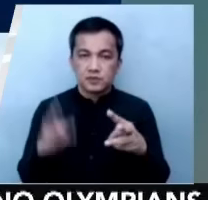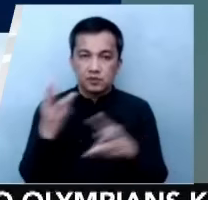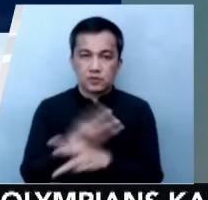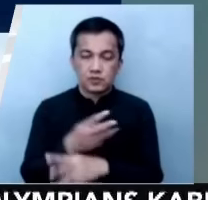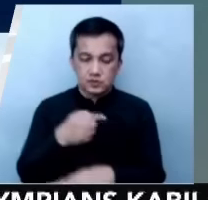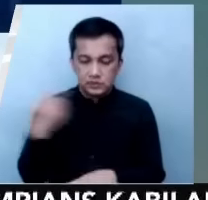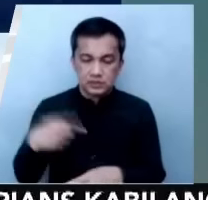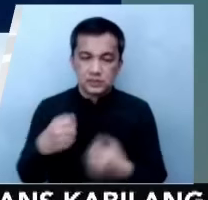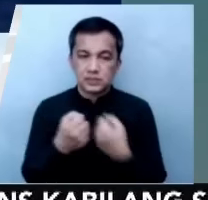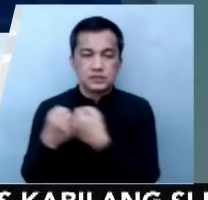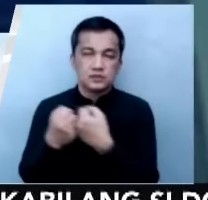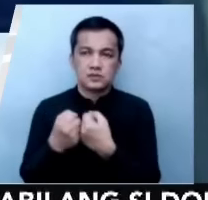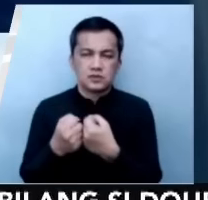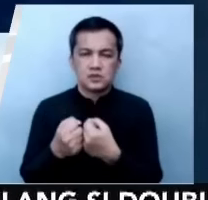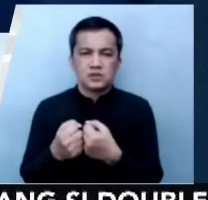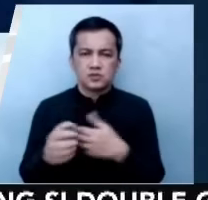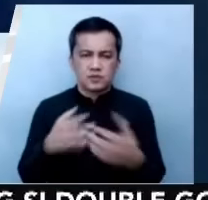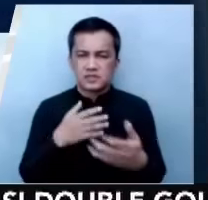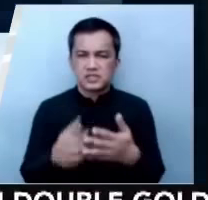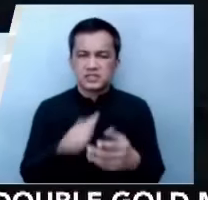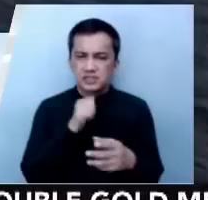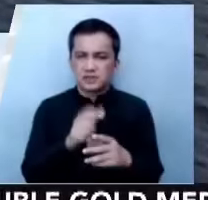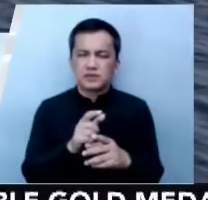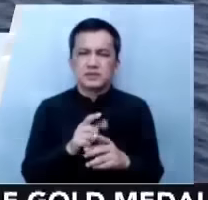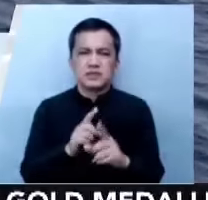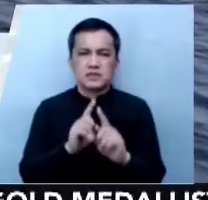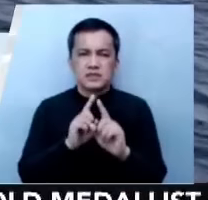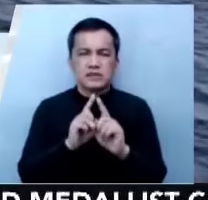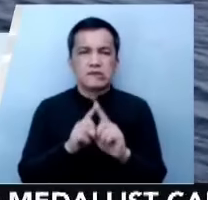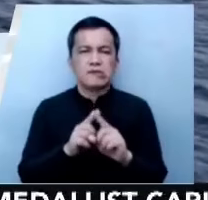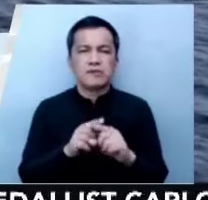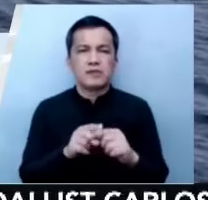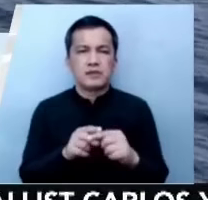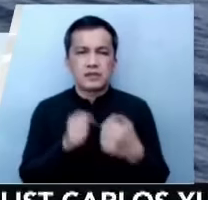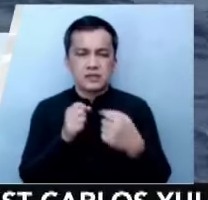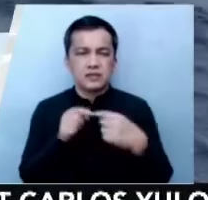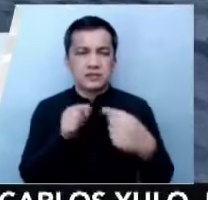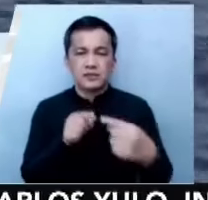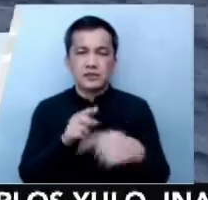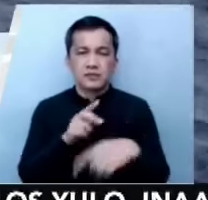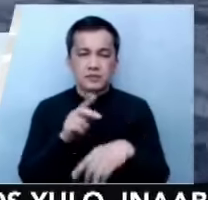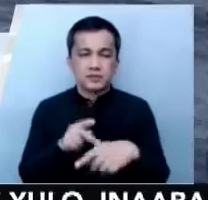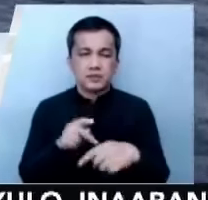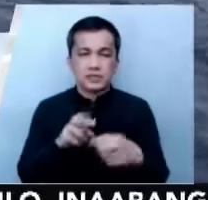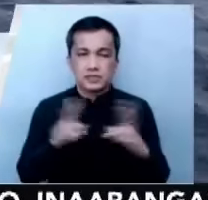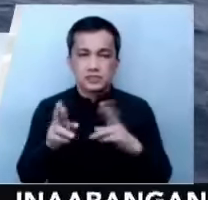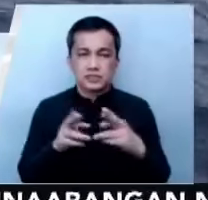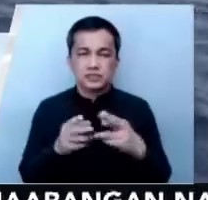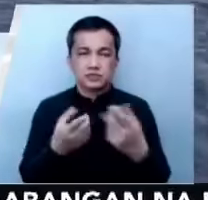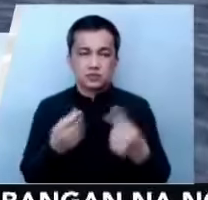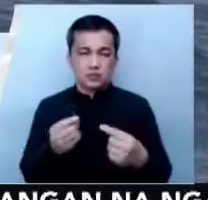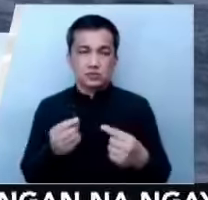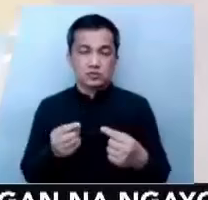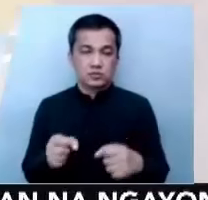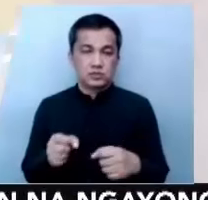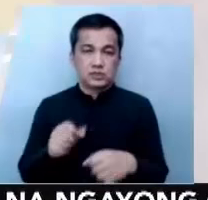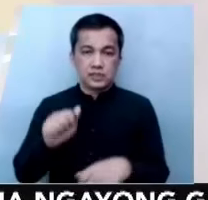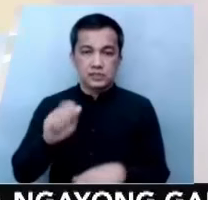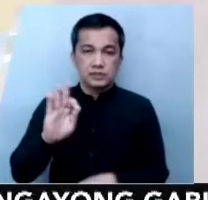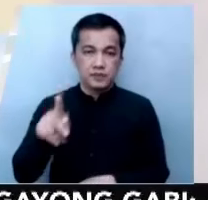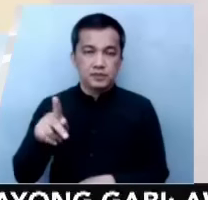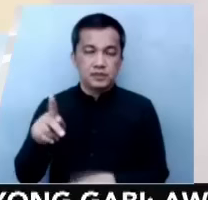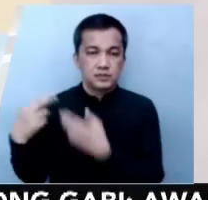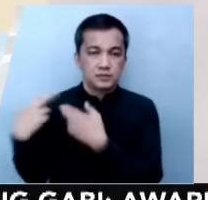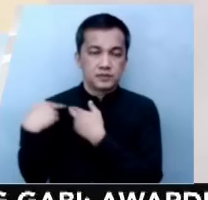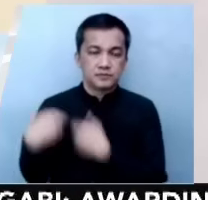raw papatol ang Pilipinas sa mga ganitong panghuhudyok, handang lumaban at gampanan ng AFP ang tungkulin nito. All these